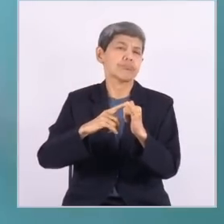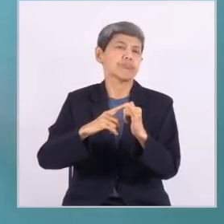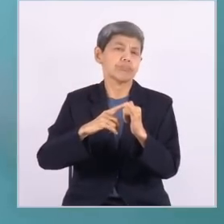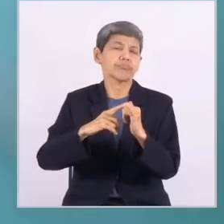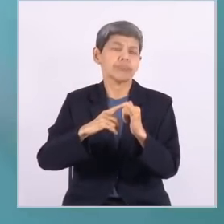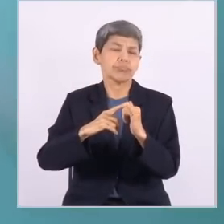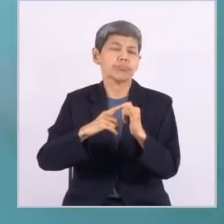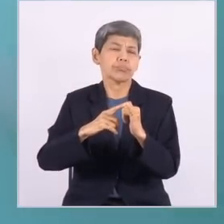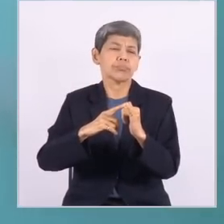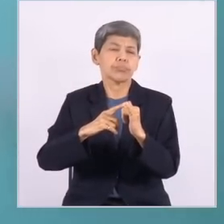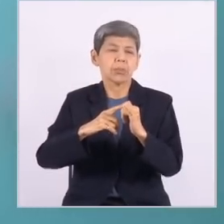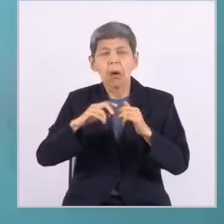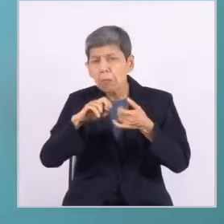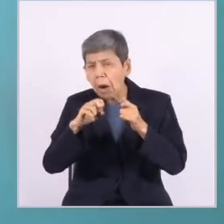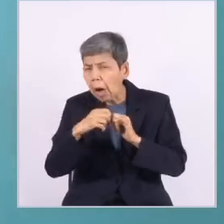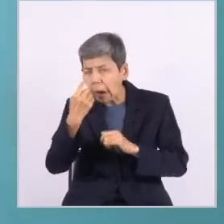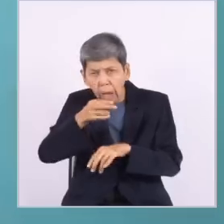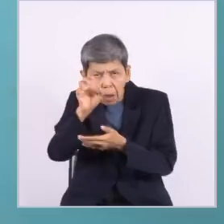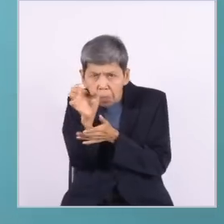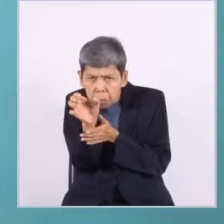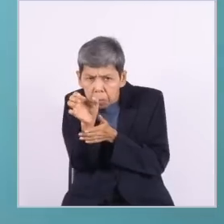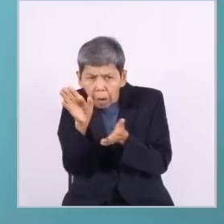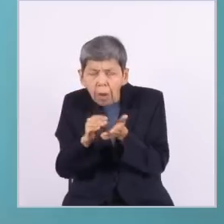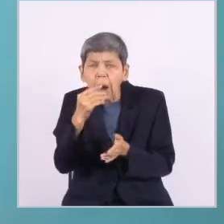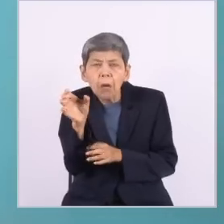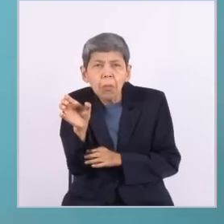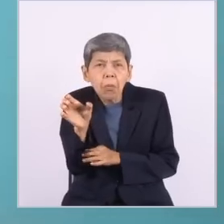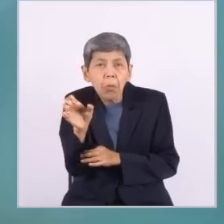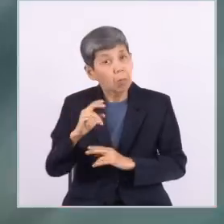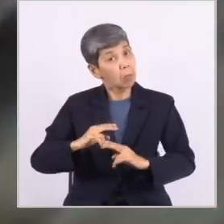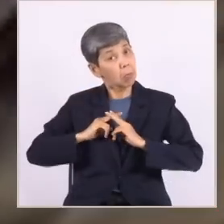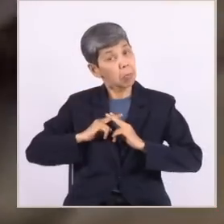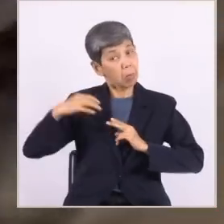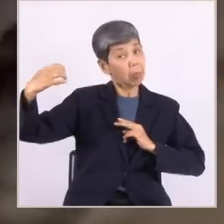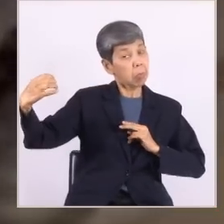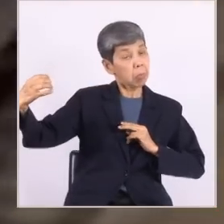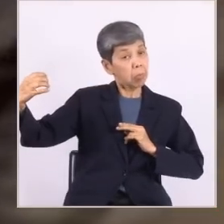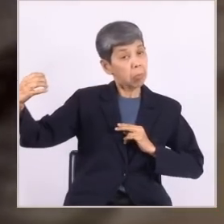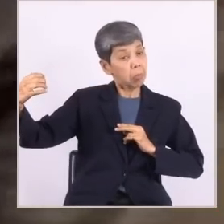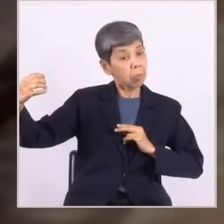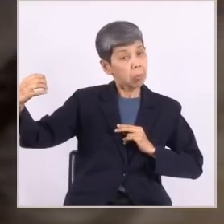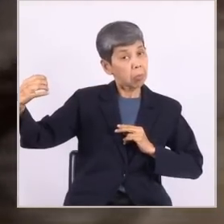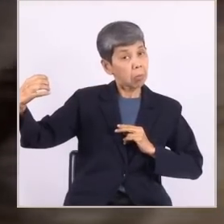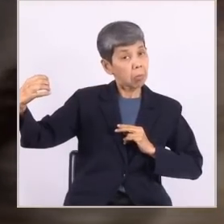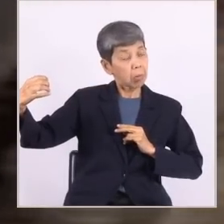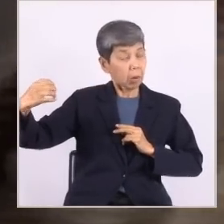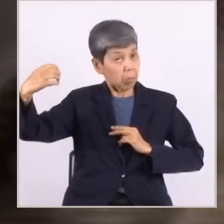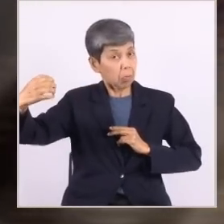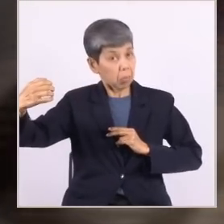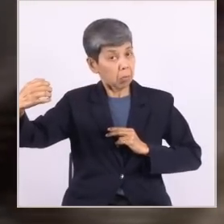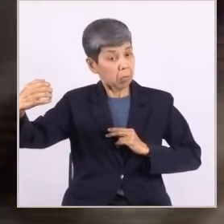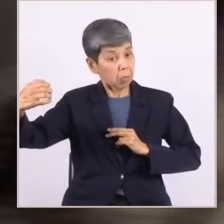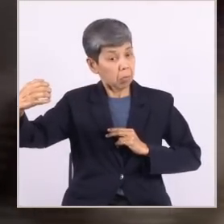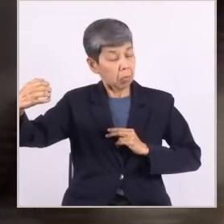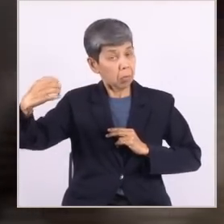เนี่ยแล้วปัญหาว่าใครเป็นคนถ่ายคลิปเนี่ย เหมือนถ่ายกันเองนะ หรือไม่ก็ ต ั้ งกล้องแอบถ่ายเอาไว้ ตั้งกล้องแอบถ่ายไว้แล้วก็เอ